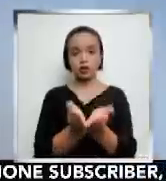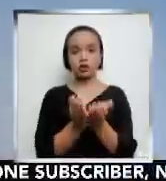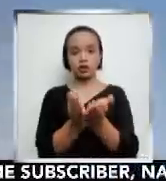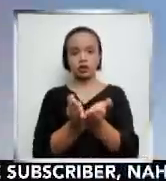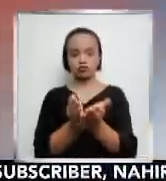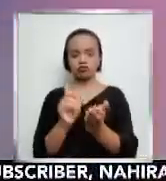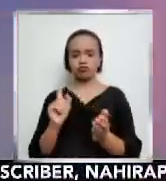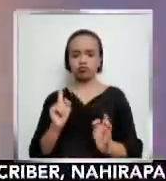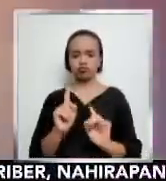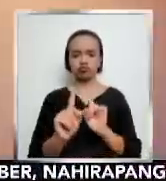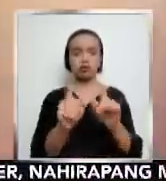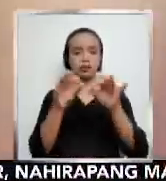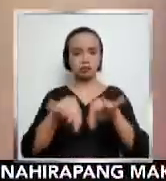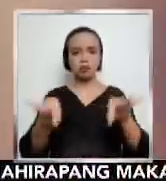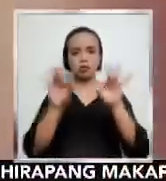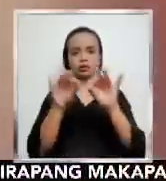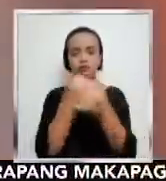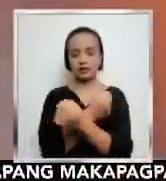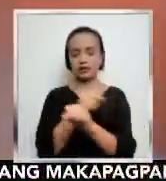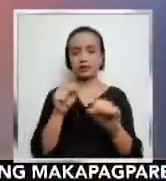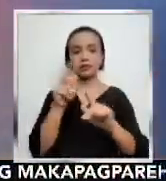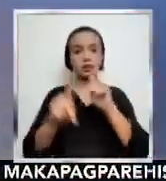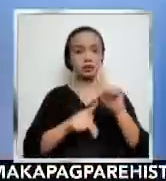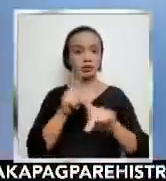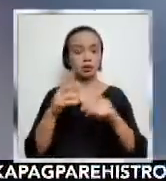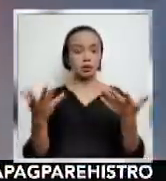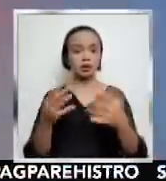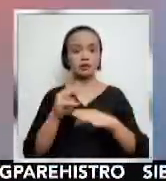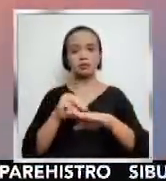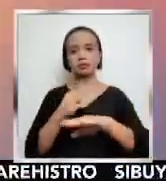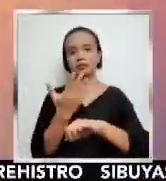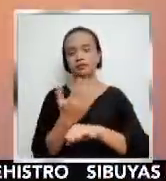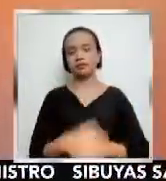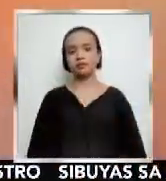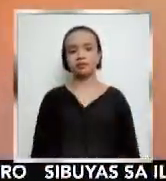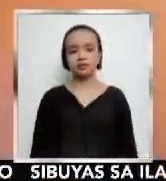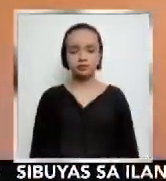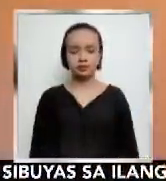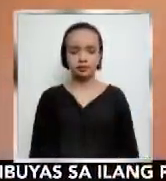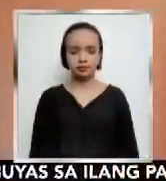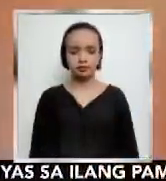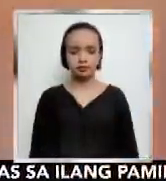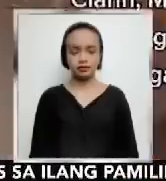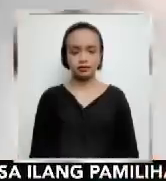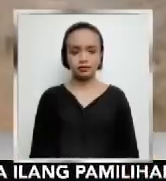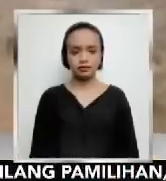ang mga residente sa Clarín Misamis Occidental.